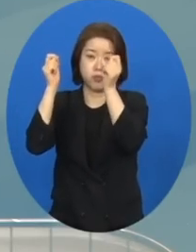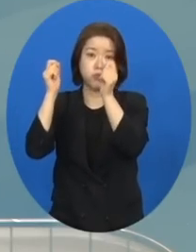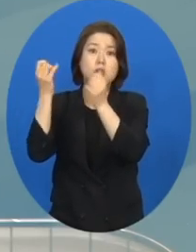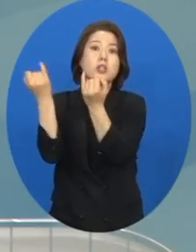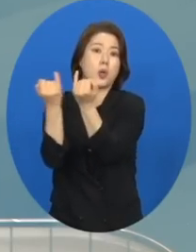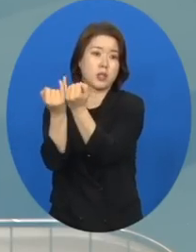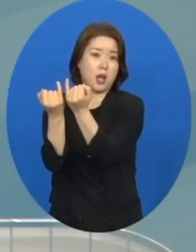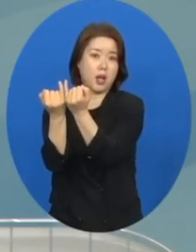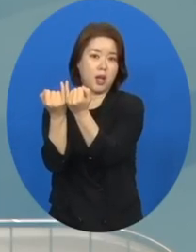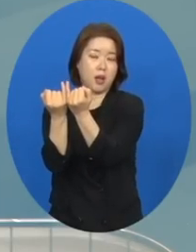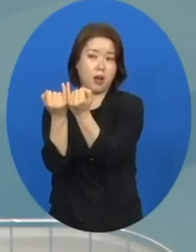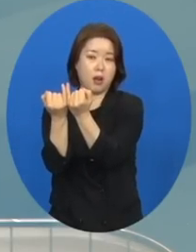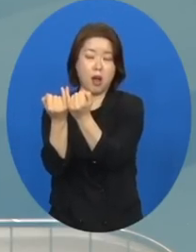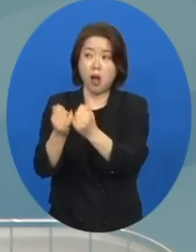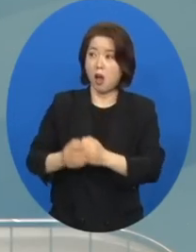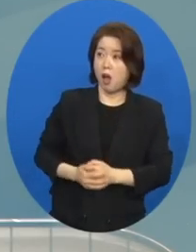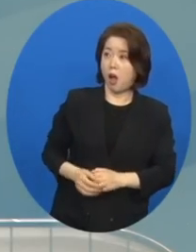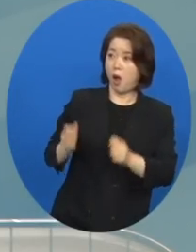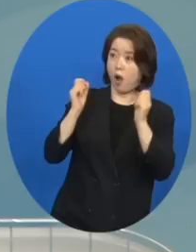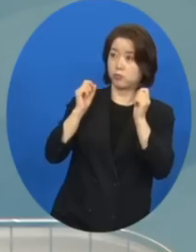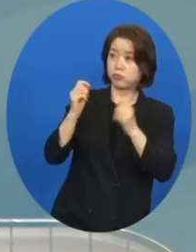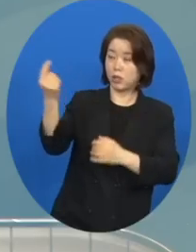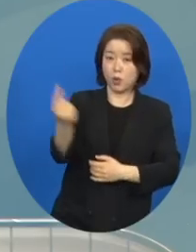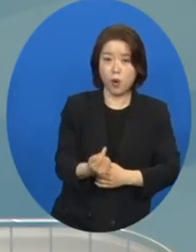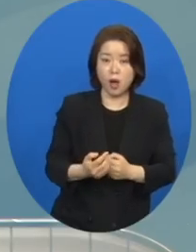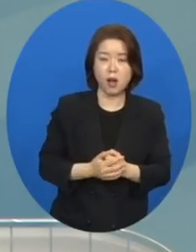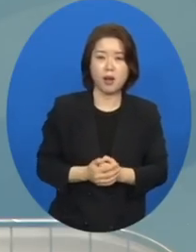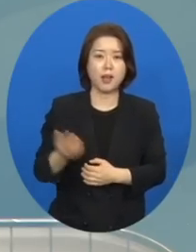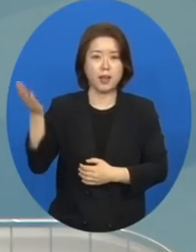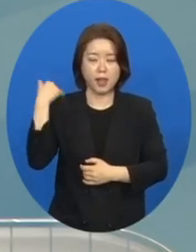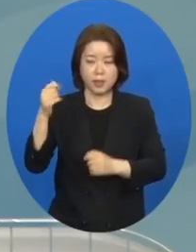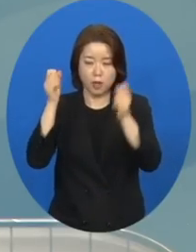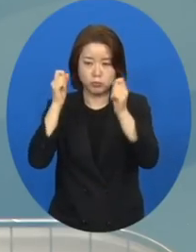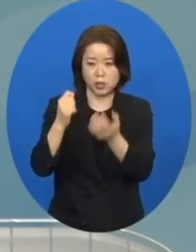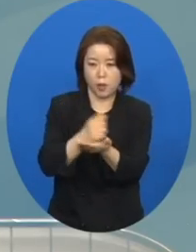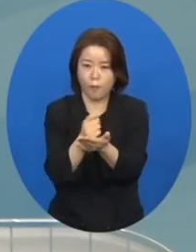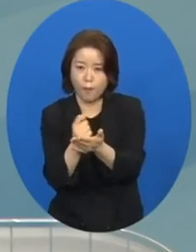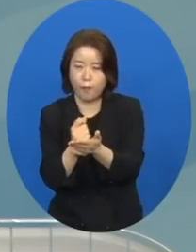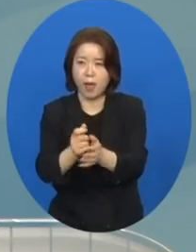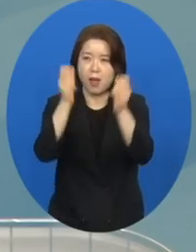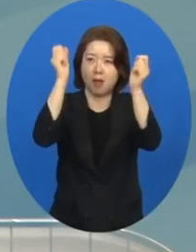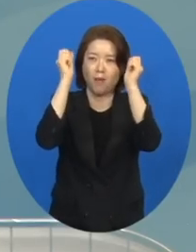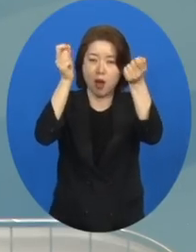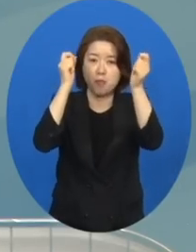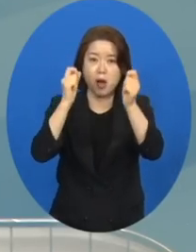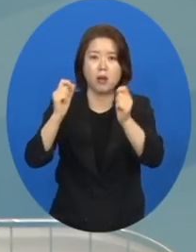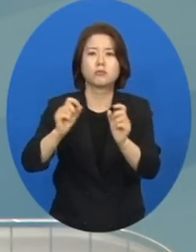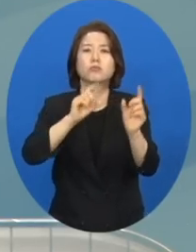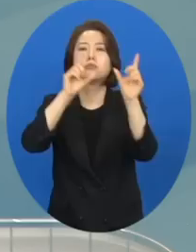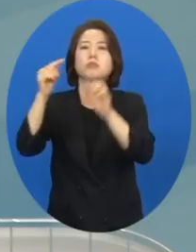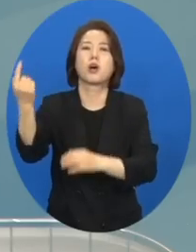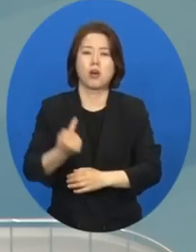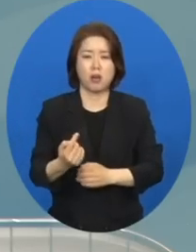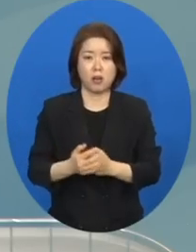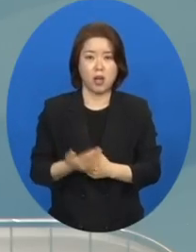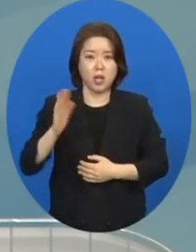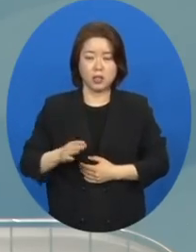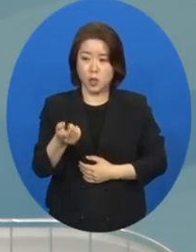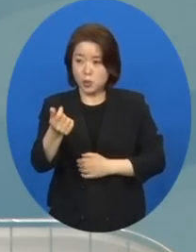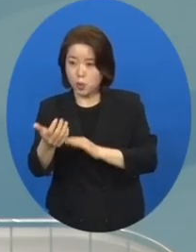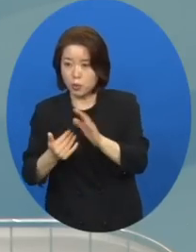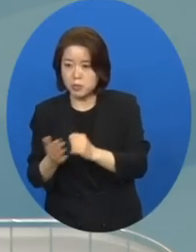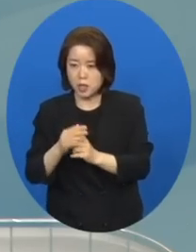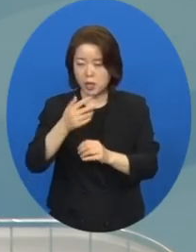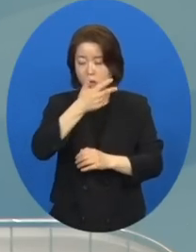무당이 찾아온 거예요 그동안 무당 노력하면서 점도 직업 굿거리 도 하면서 살아왔습니다 그런데 말합니다 조금전 자다가